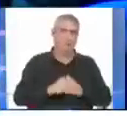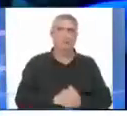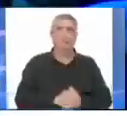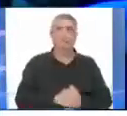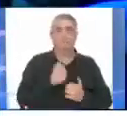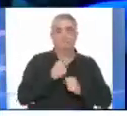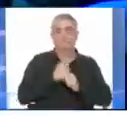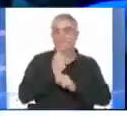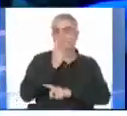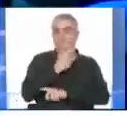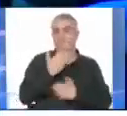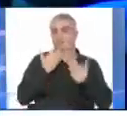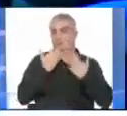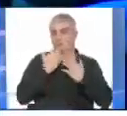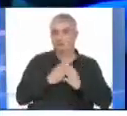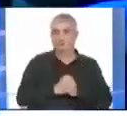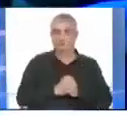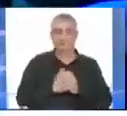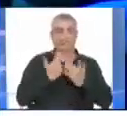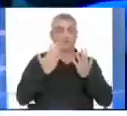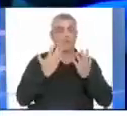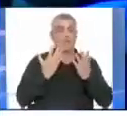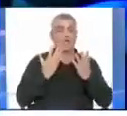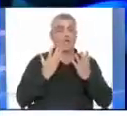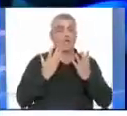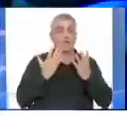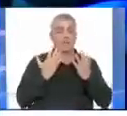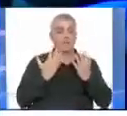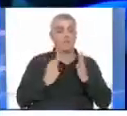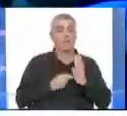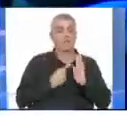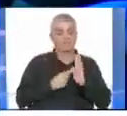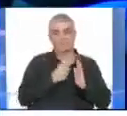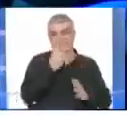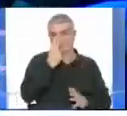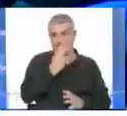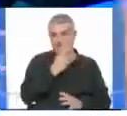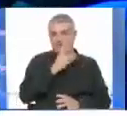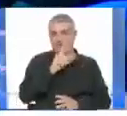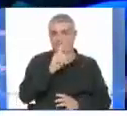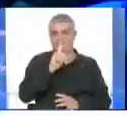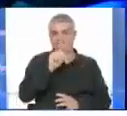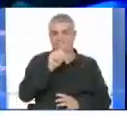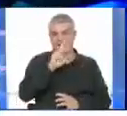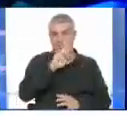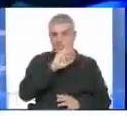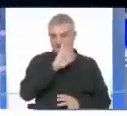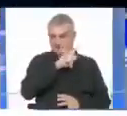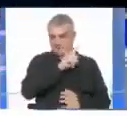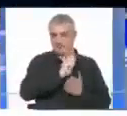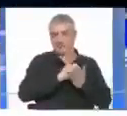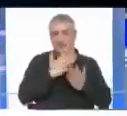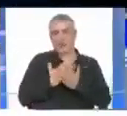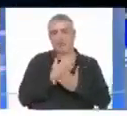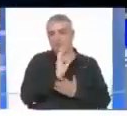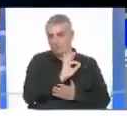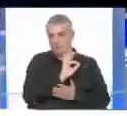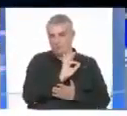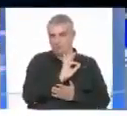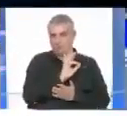זה. עובד המלון מספר כך, מספר רב של פעמים הבחין ולרי, זה מזכר על העדות שלו